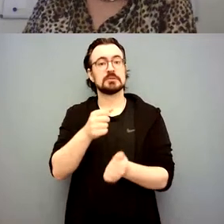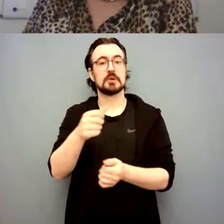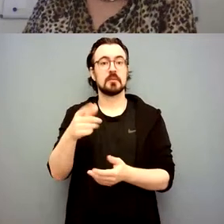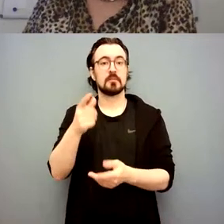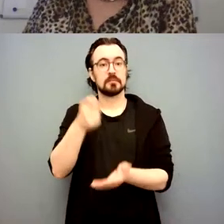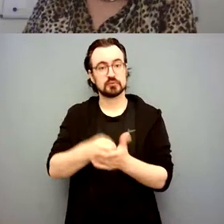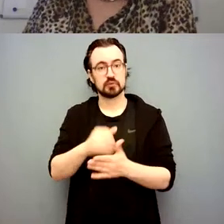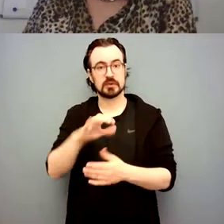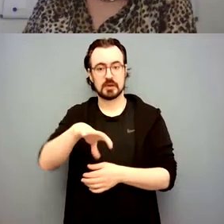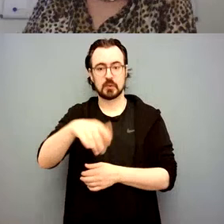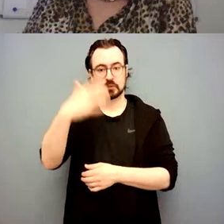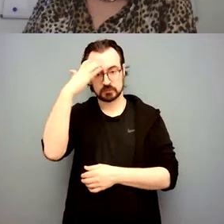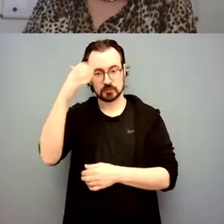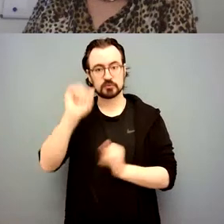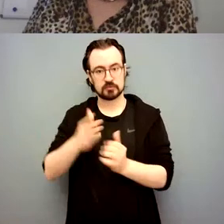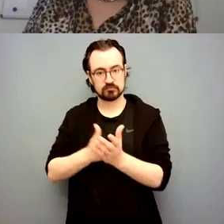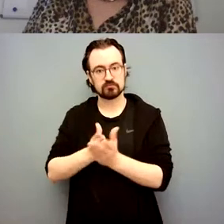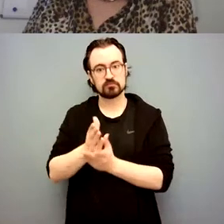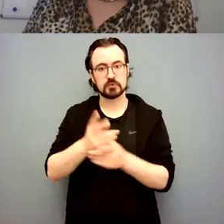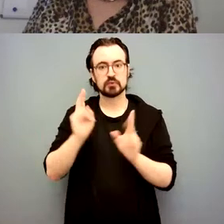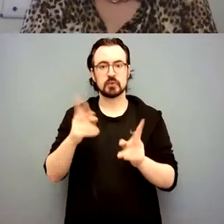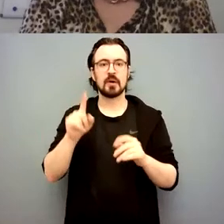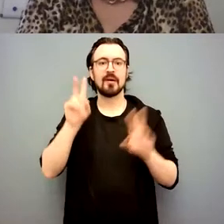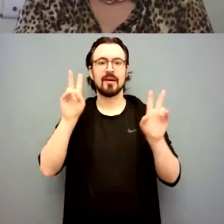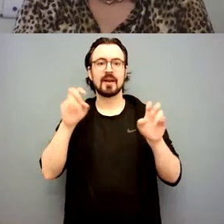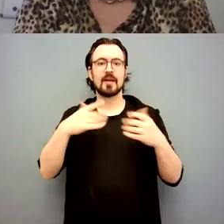Region Stockholm ska genomgå en så kallad